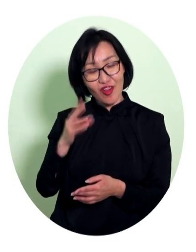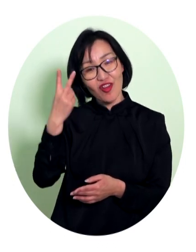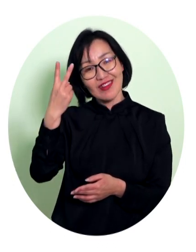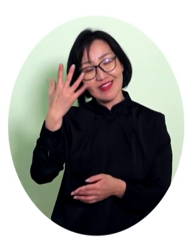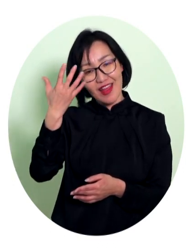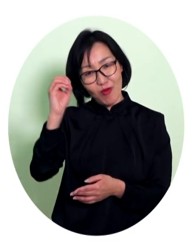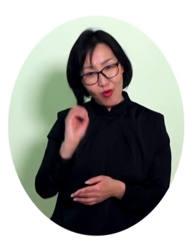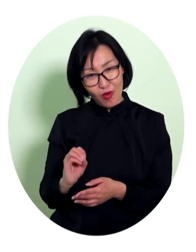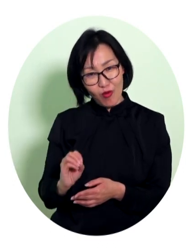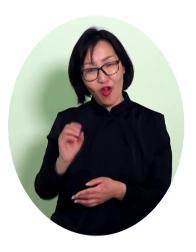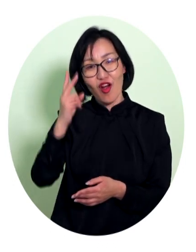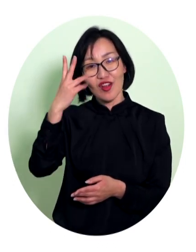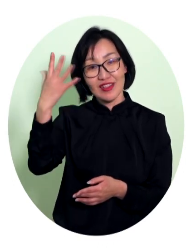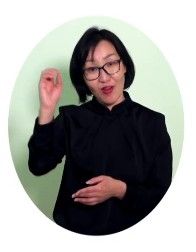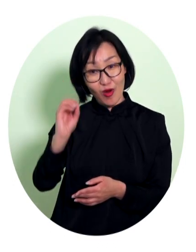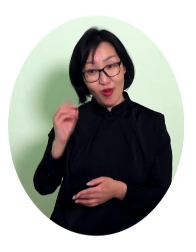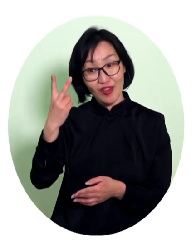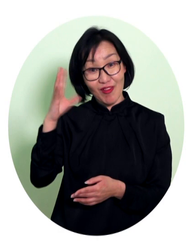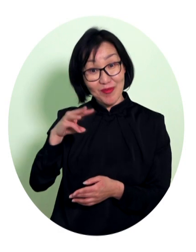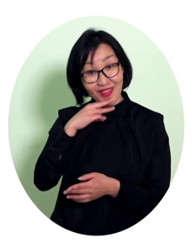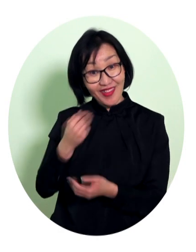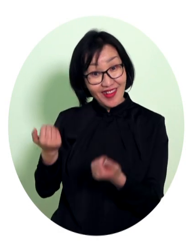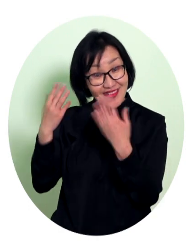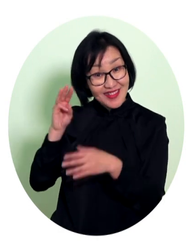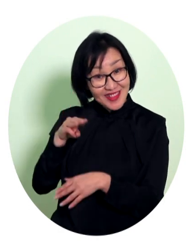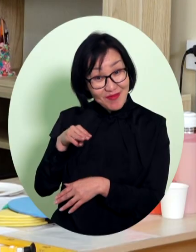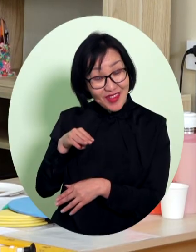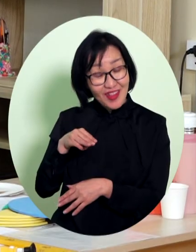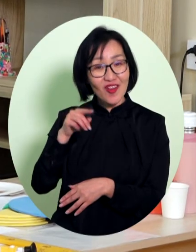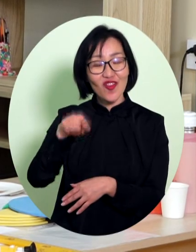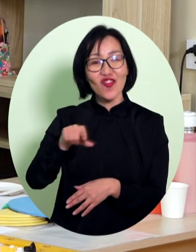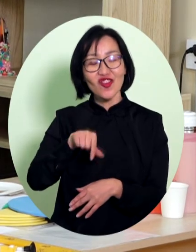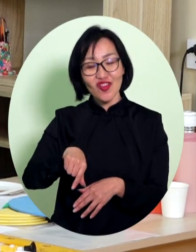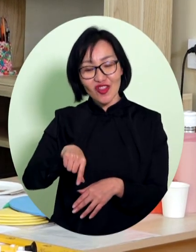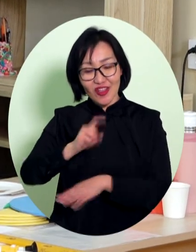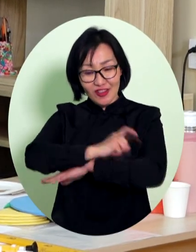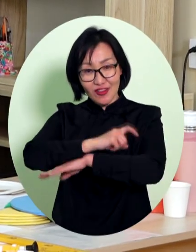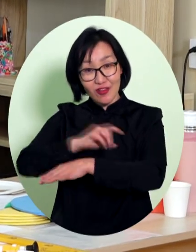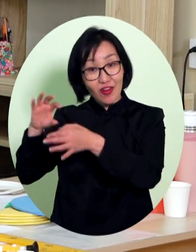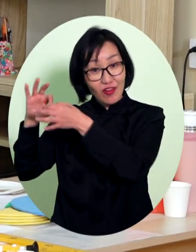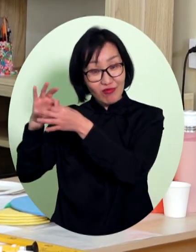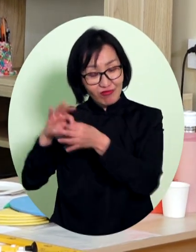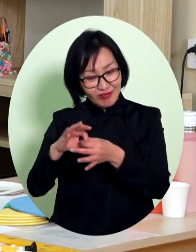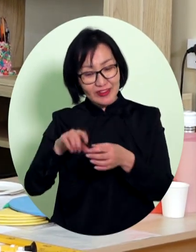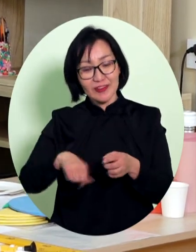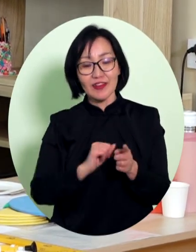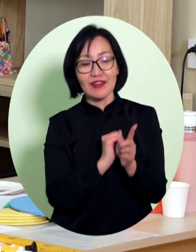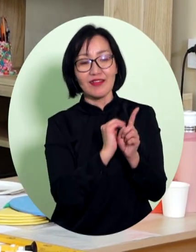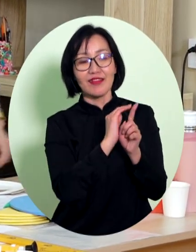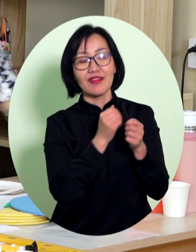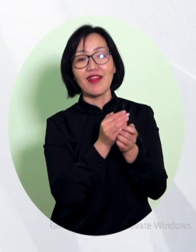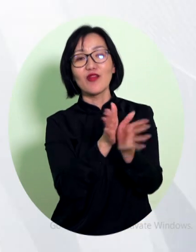50%, 25%, 25% гэсэн мэдээллүүд гарч байна. Үүнийг өнөөдрийнхөө хичээлээр дэлгэрүүлж